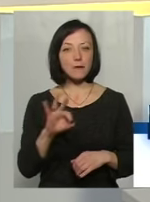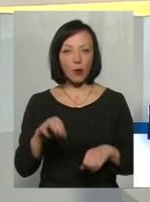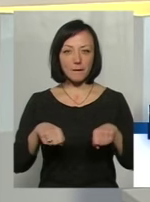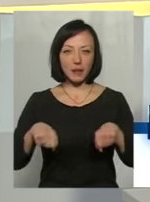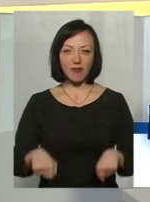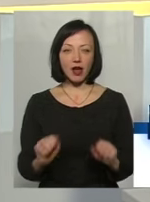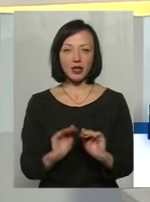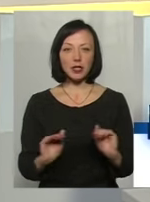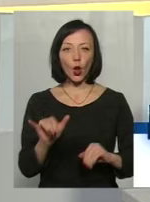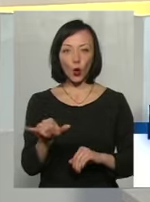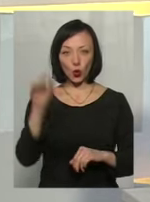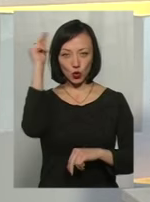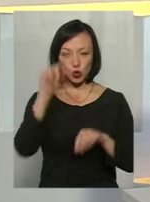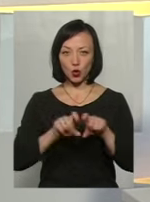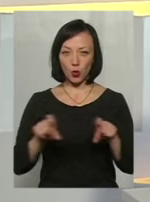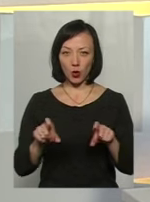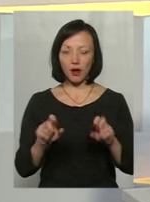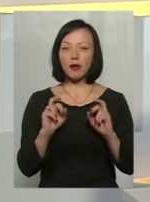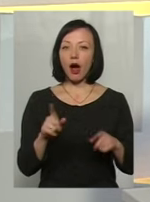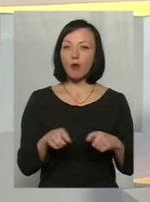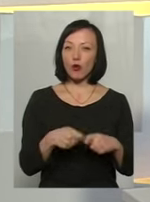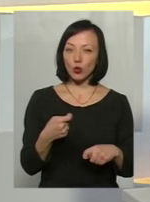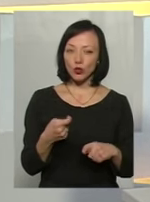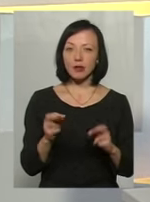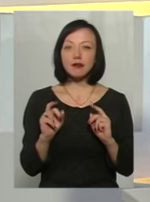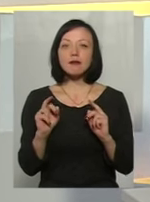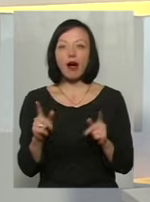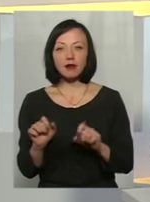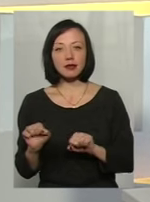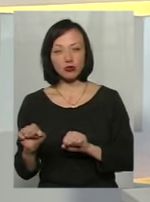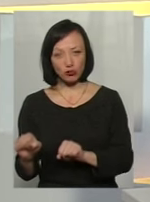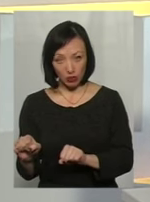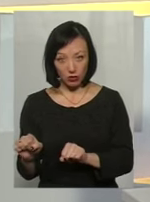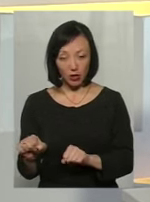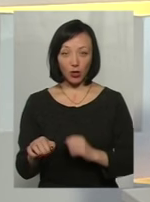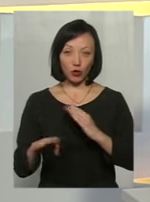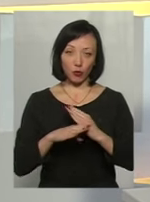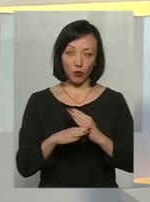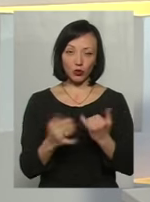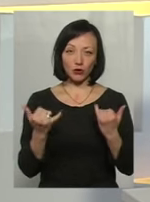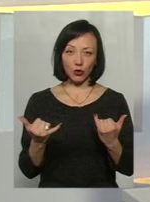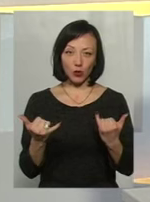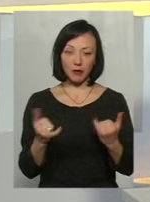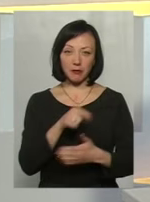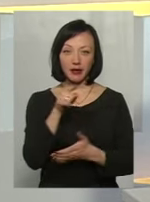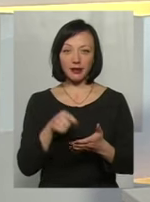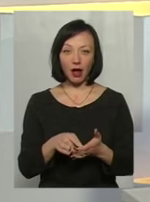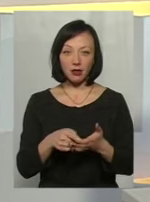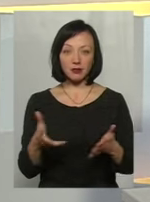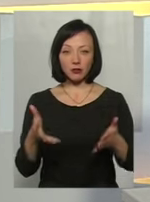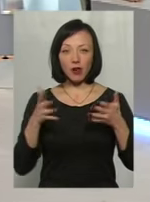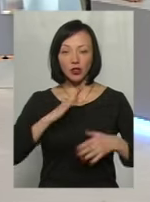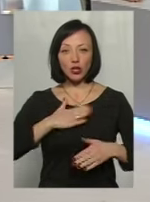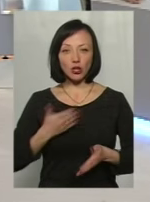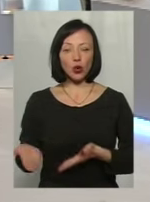права дітей у школі. А як вони порушуються і як вони захищаються, допоможуть нам сьогодні у цьому питанні розібратись наші